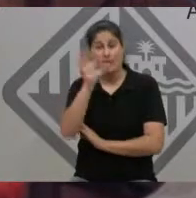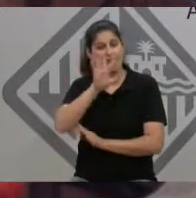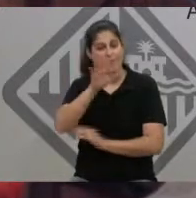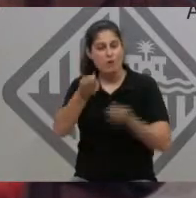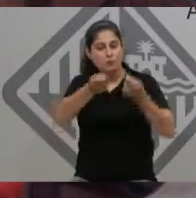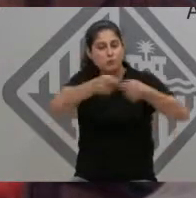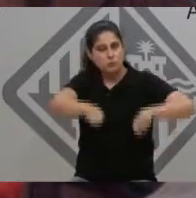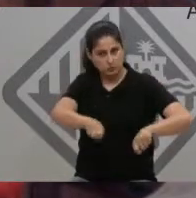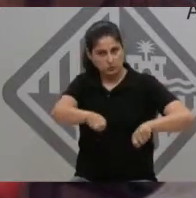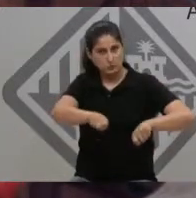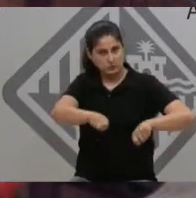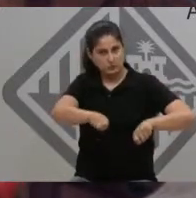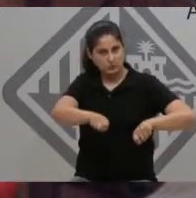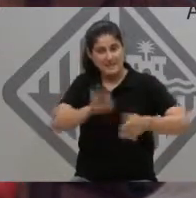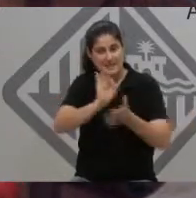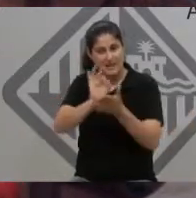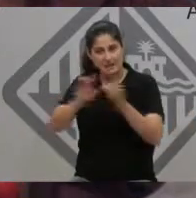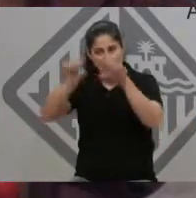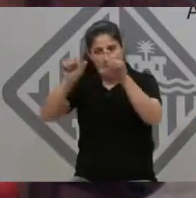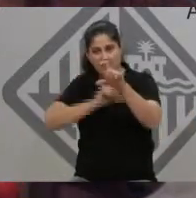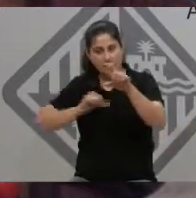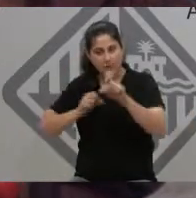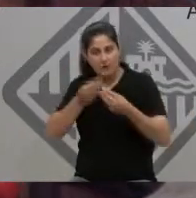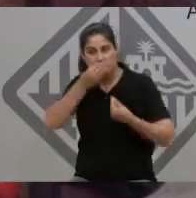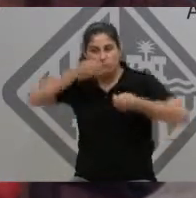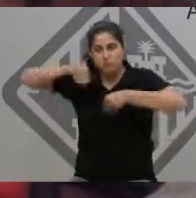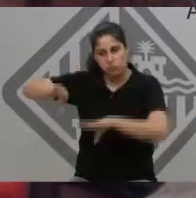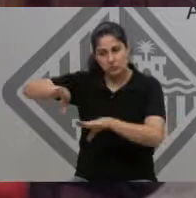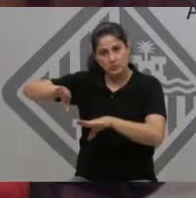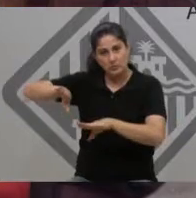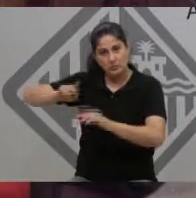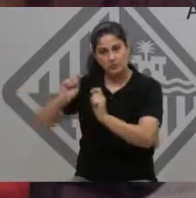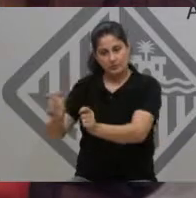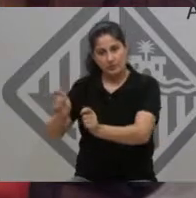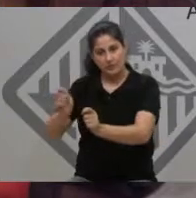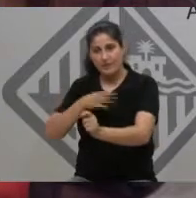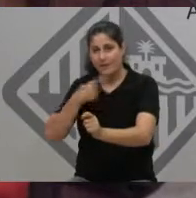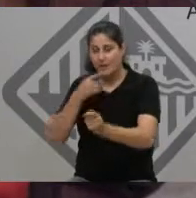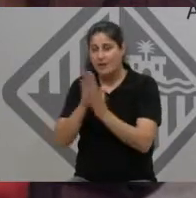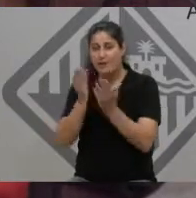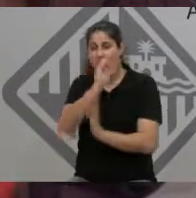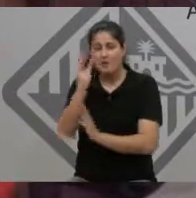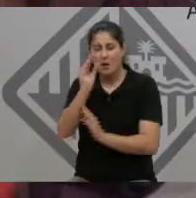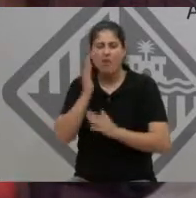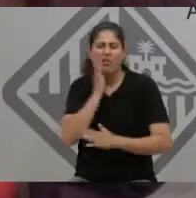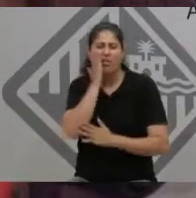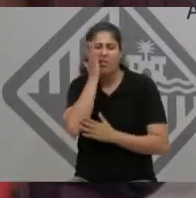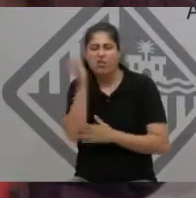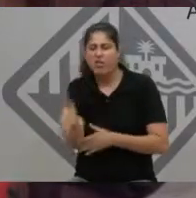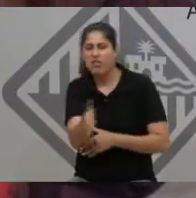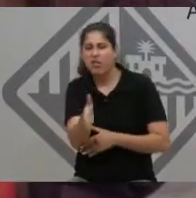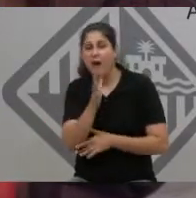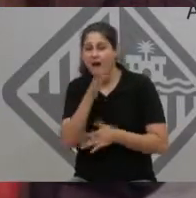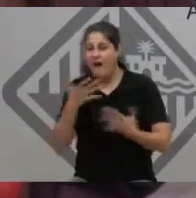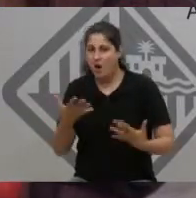biblioteques, externalitzar-les dues i es va entrar a un sistema d'abandonament de les restants. En aquests moments